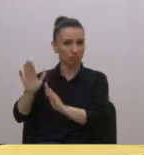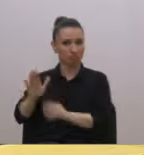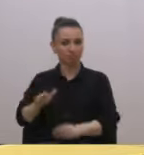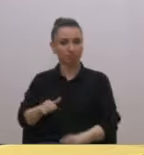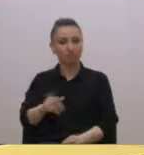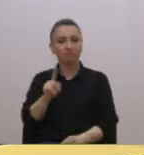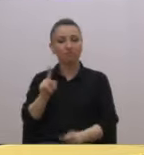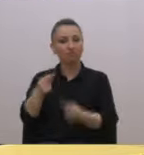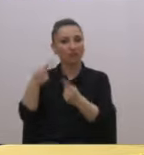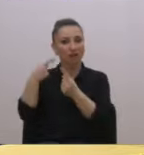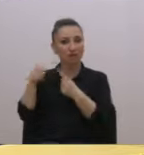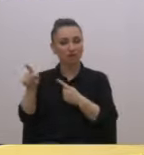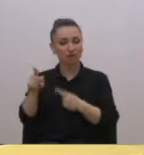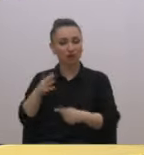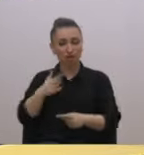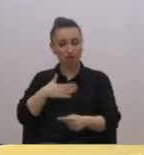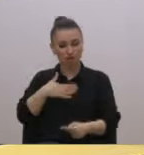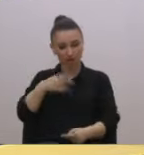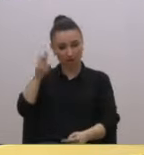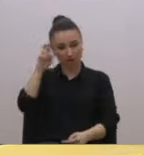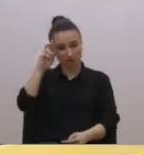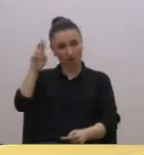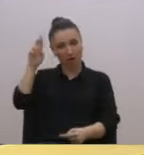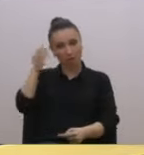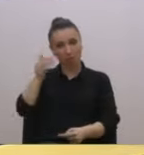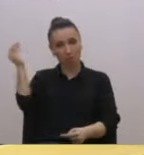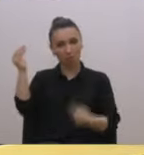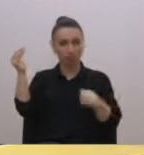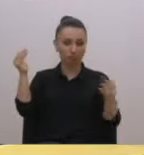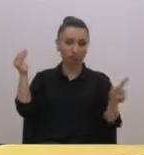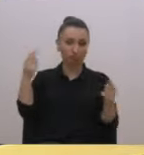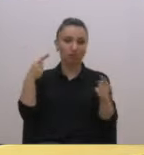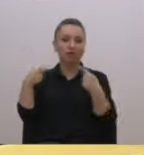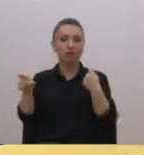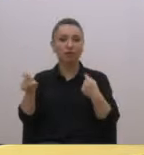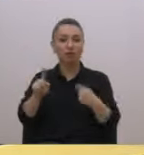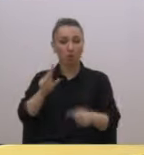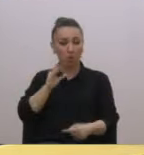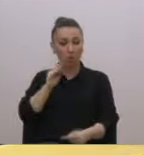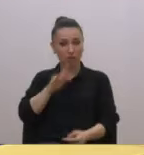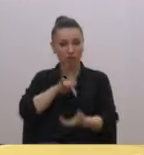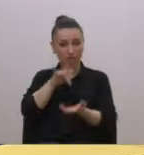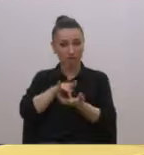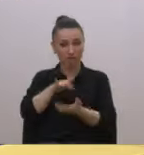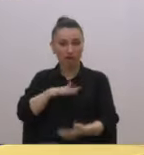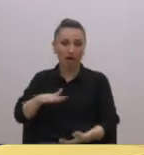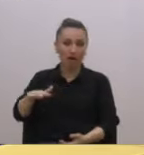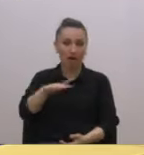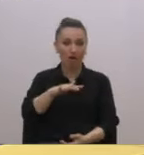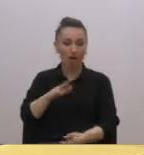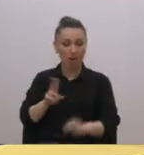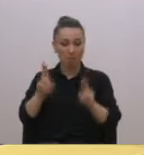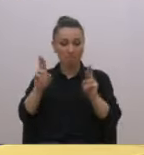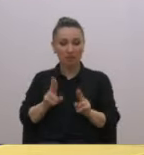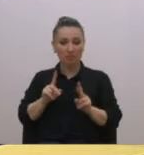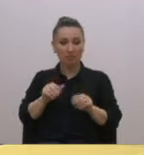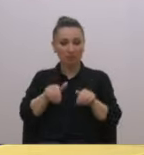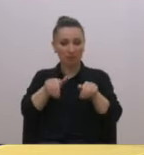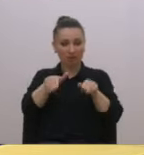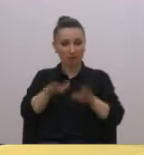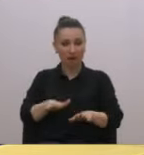რითი განსხვავდება ჩვენი ხელისუფლება ამ ხელისუფლებისაგან? როდესაც ქვეყანა პრინციპული